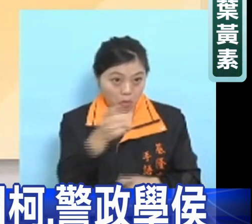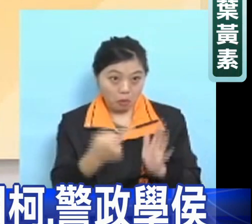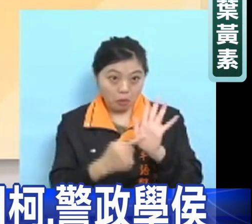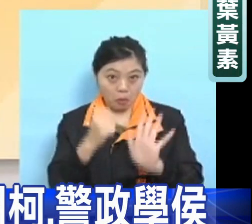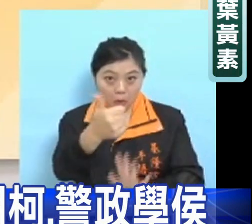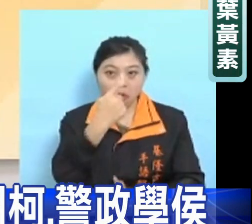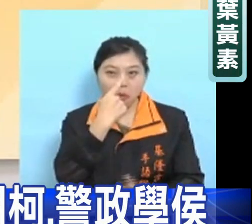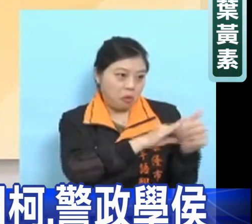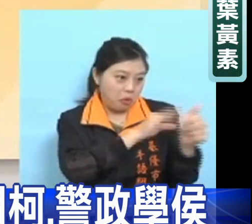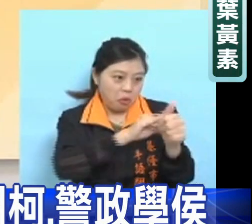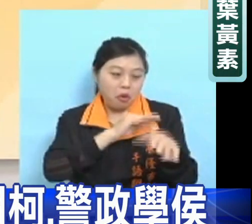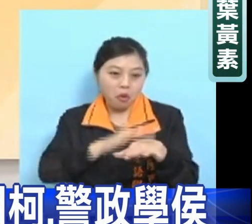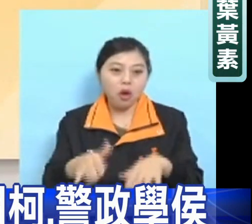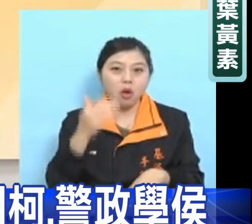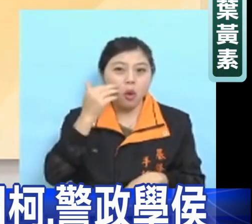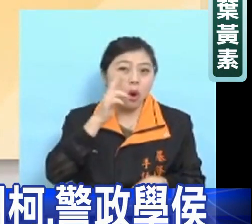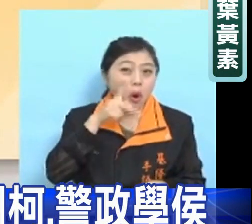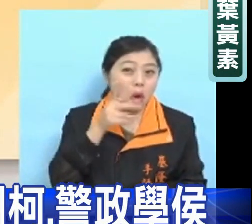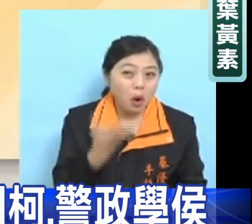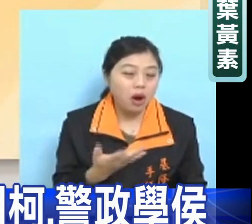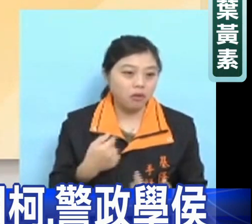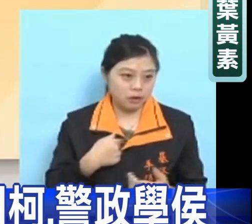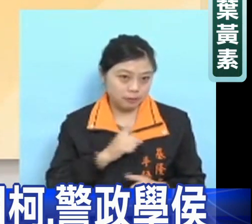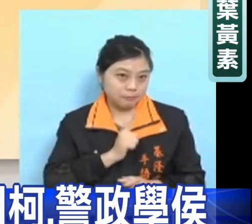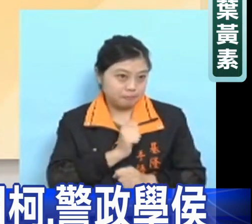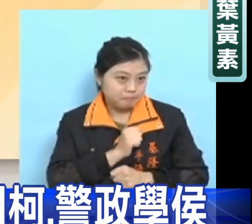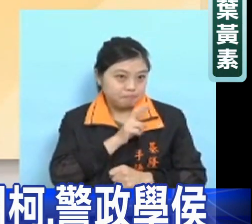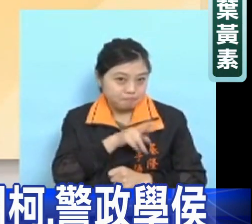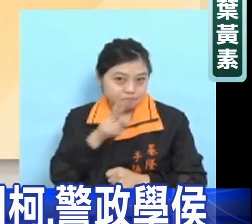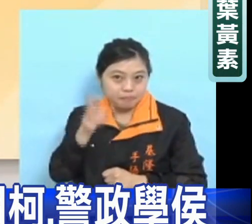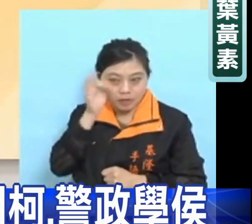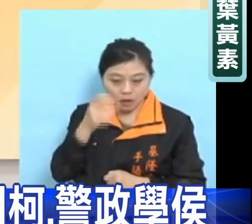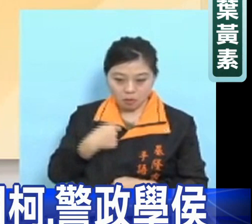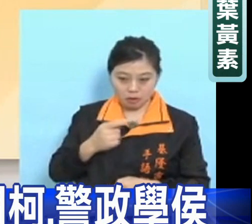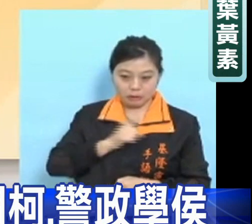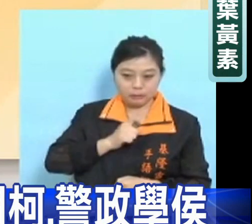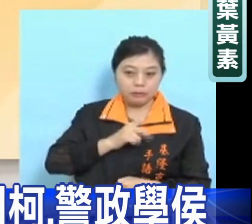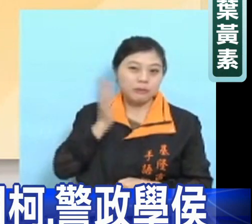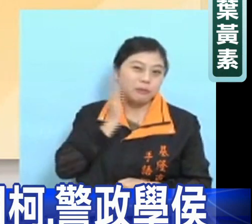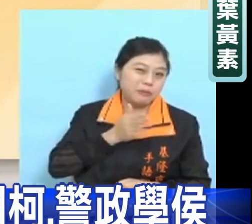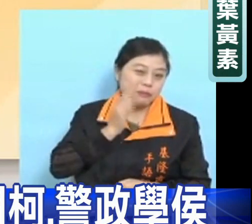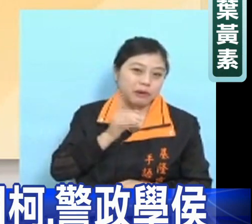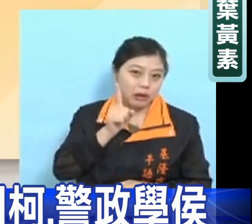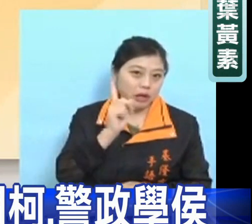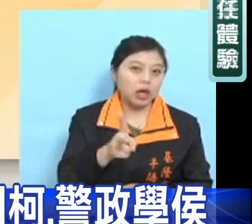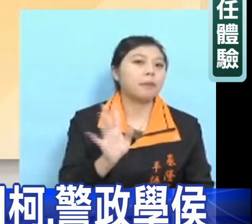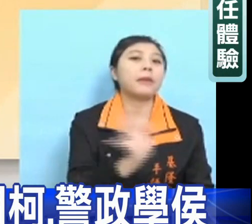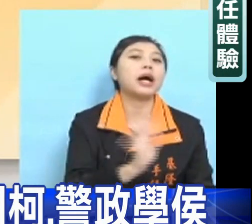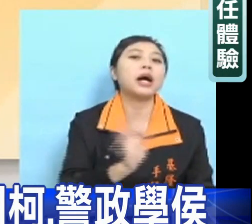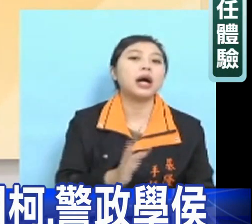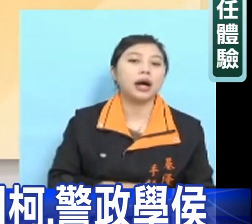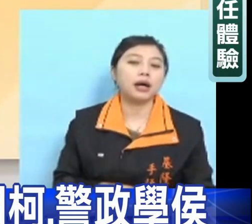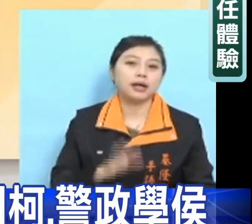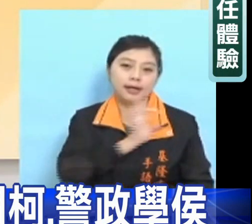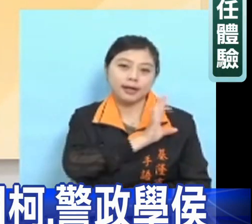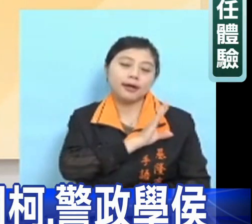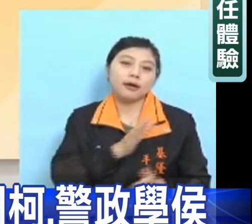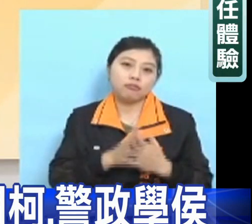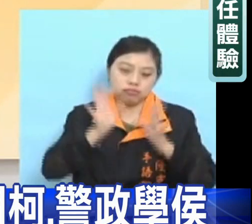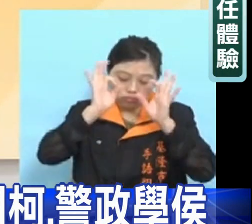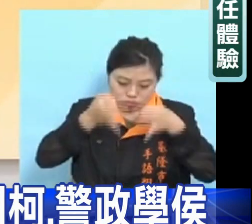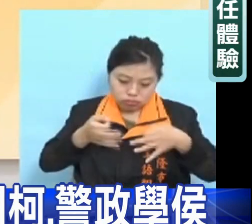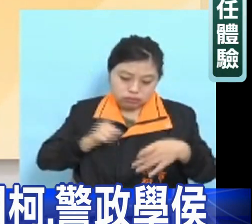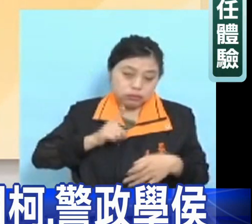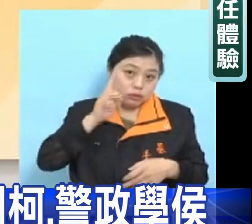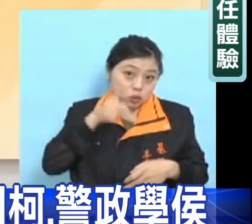训，那不要再犯同样的错，那检讨错误，那记得别人